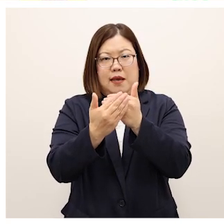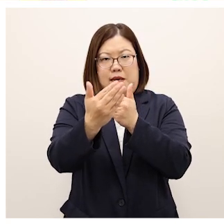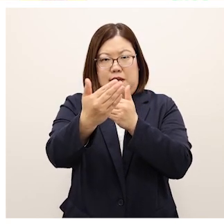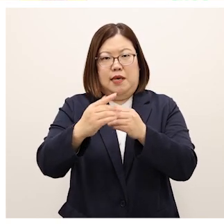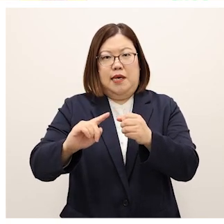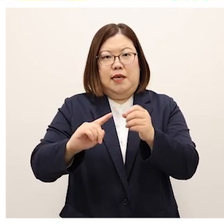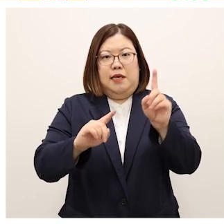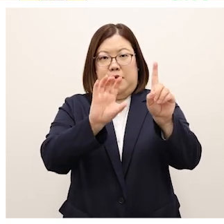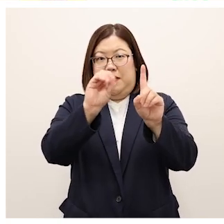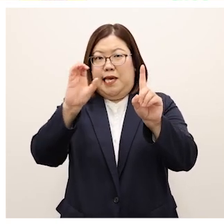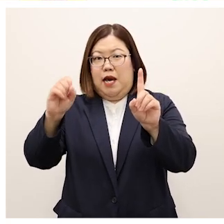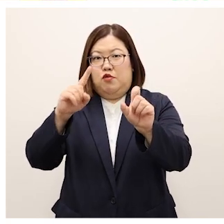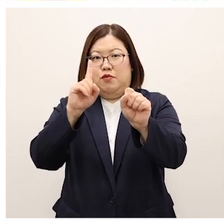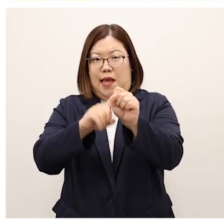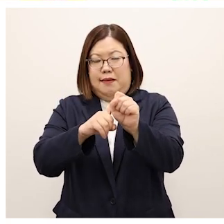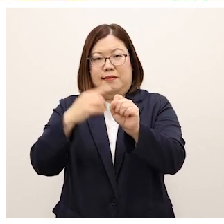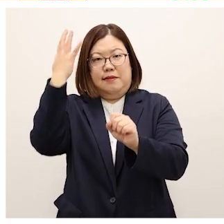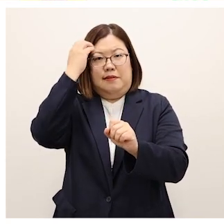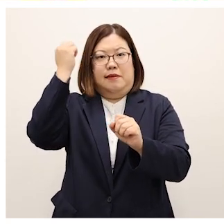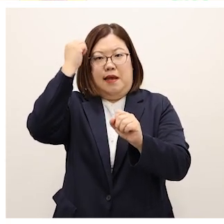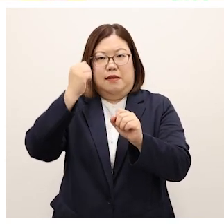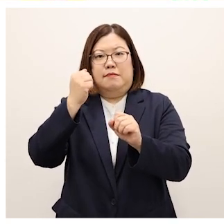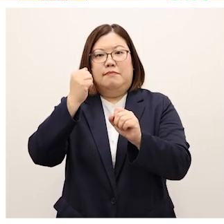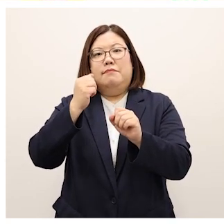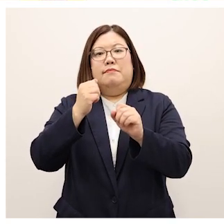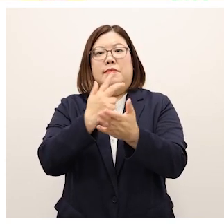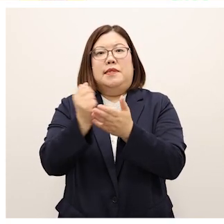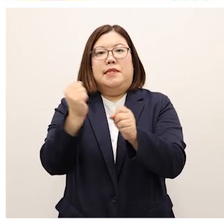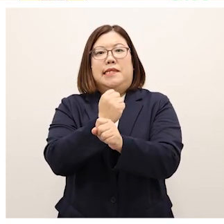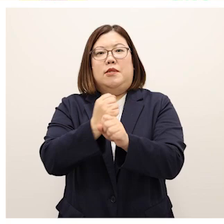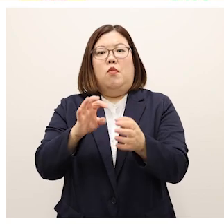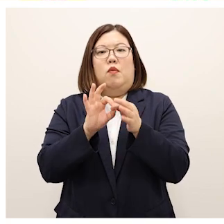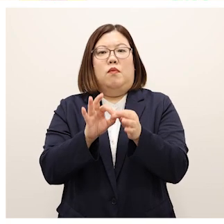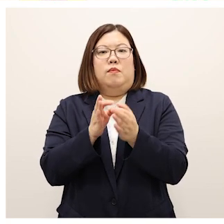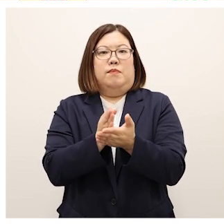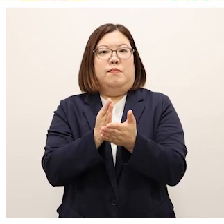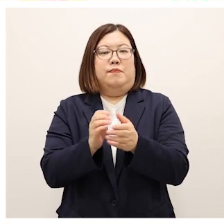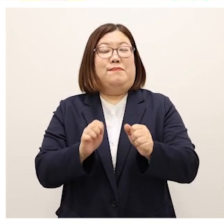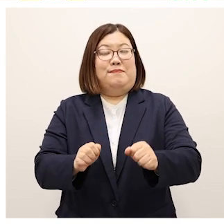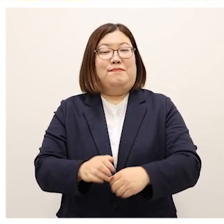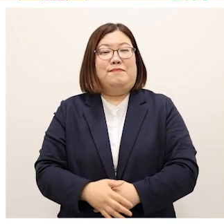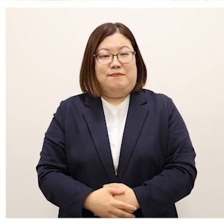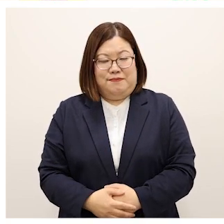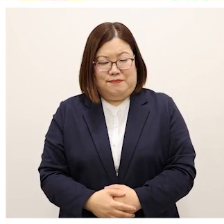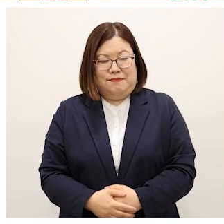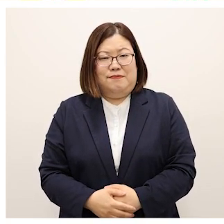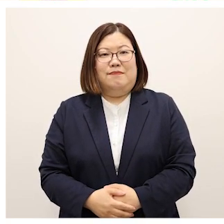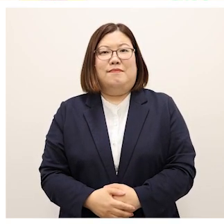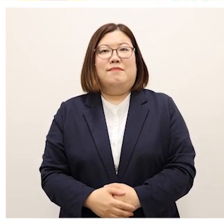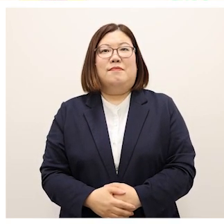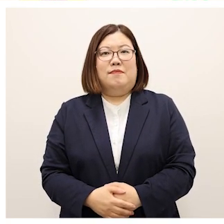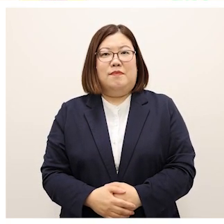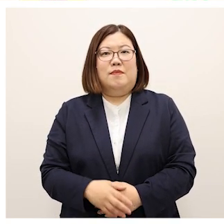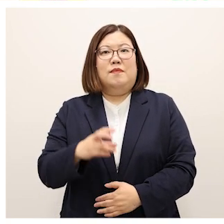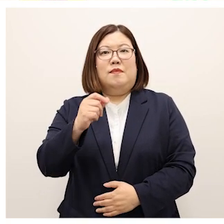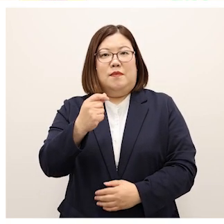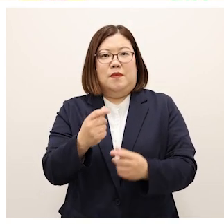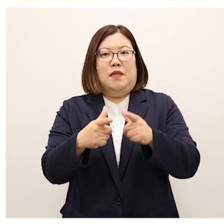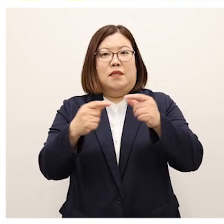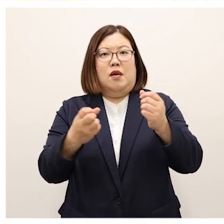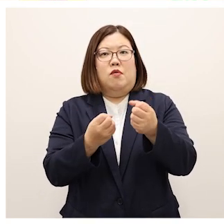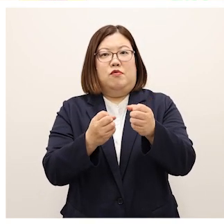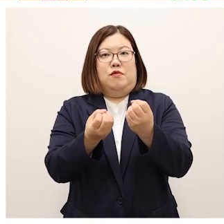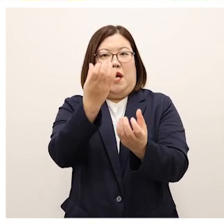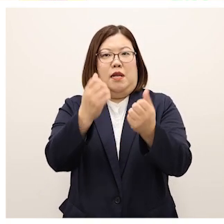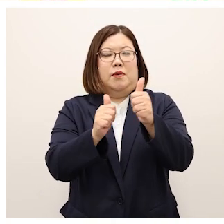会100周年記念事業についてご説明いたします。資料は15ページをご覧ください。土